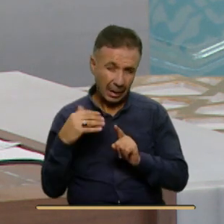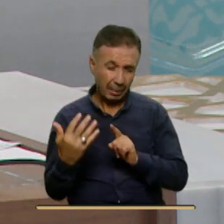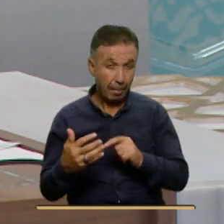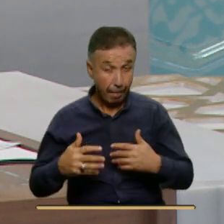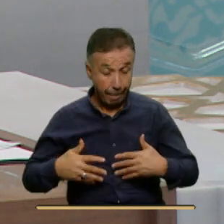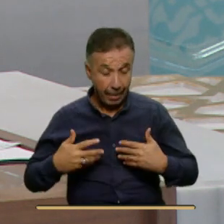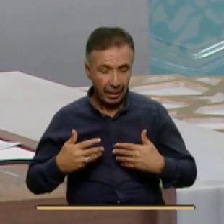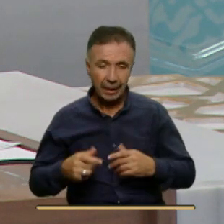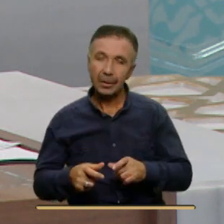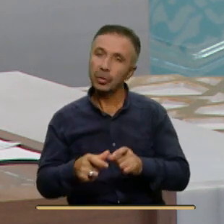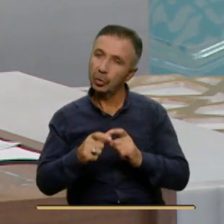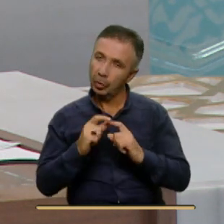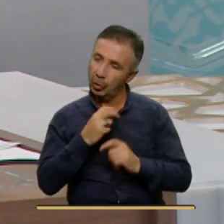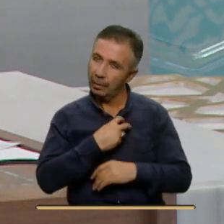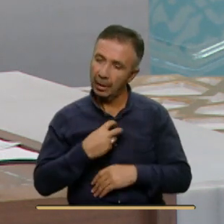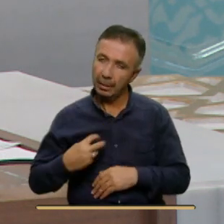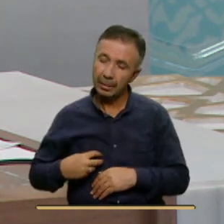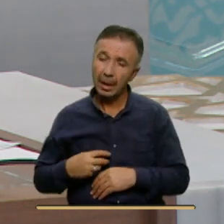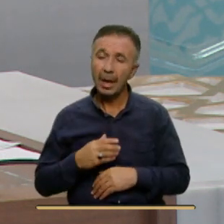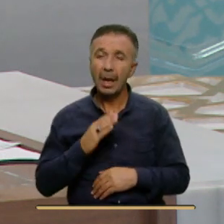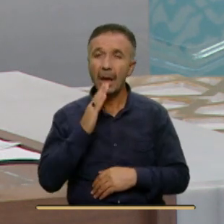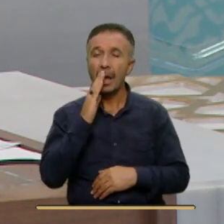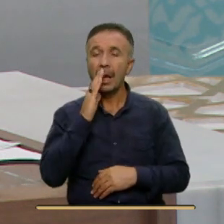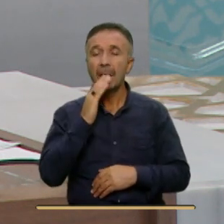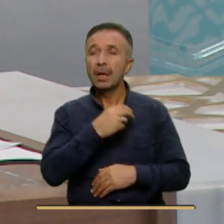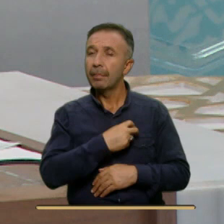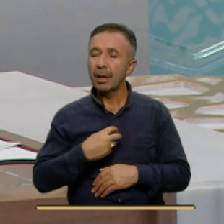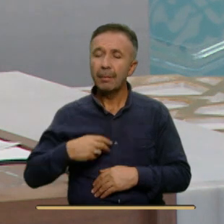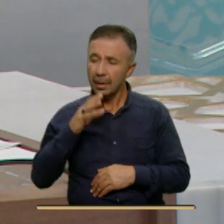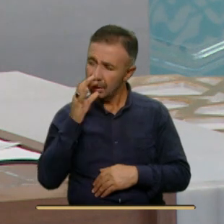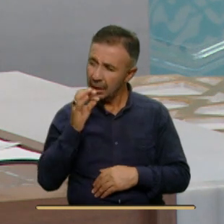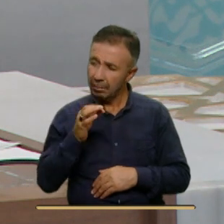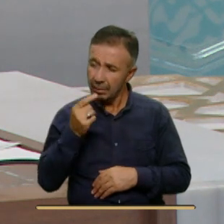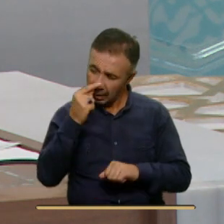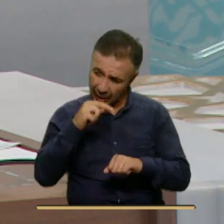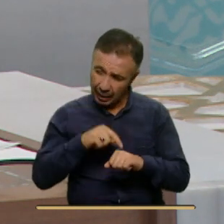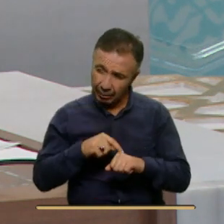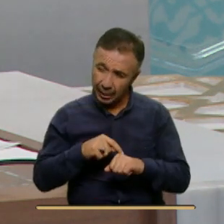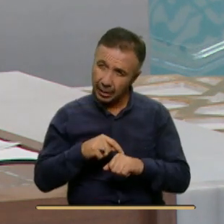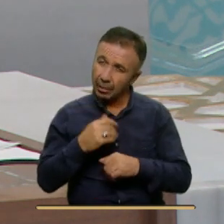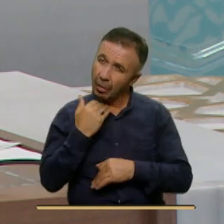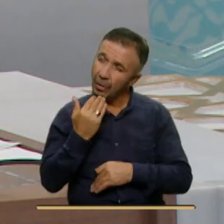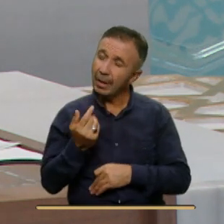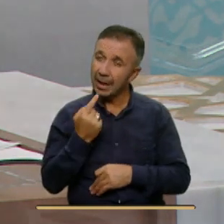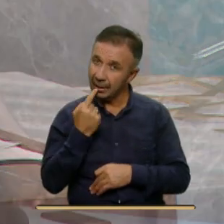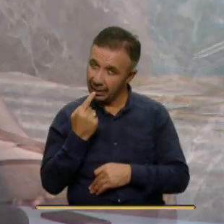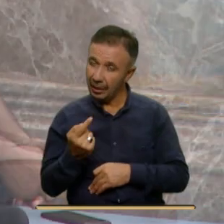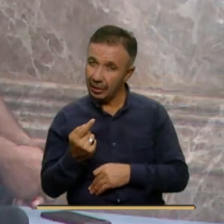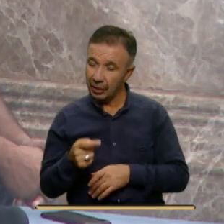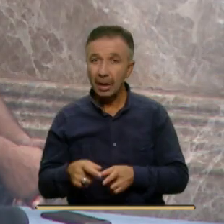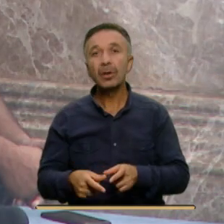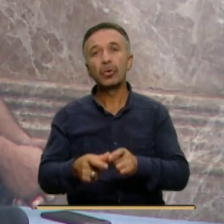merakla soruyor tabii. Ya Resulallah, kim iman etmiş olmaz deyince,